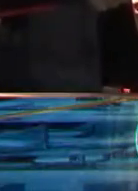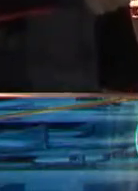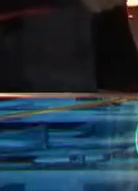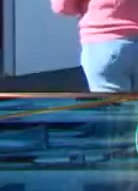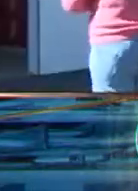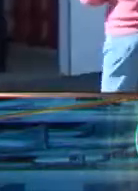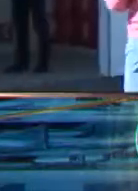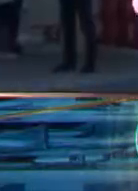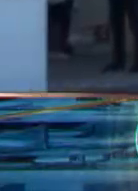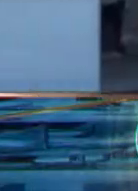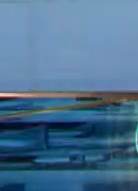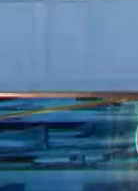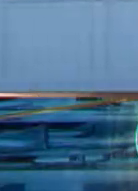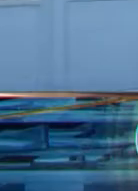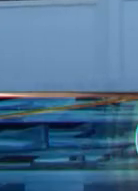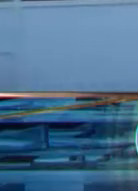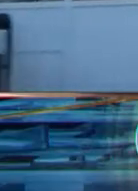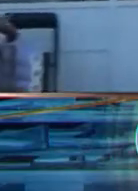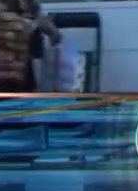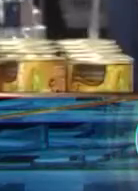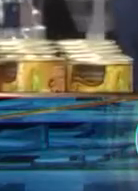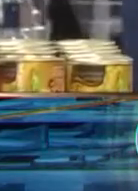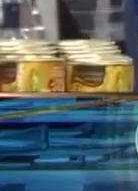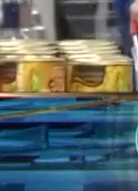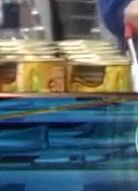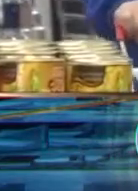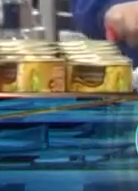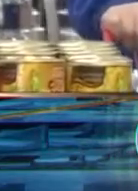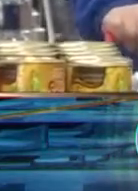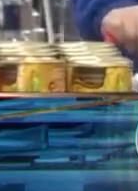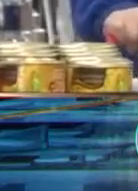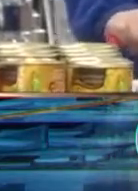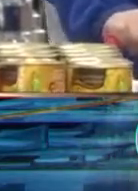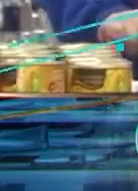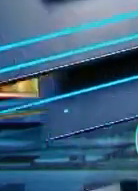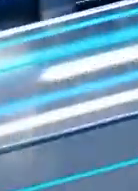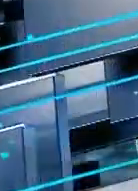Ближе, еще ближе. Тоймарт открыл еще один супермаркет в Талдыкургане.